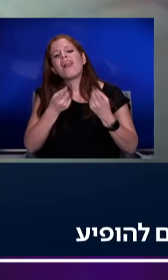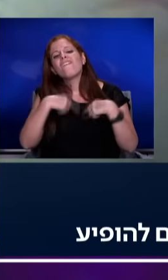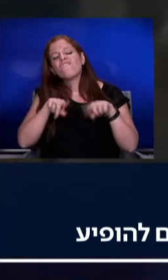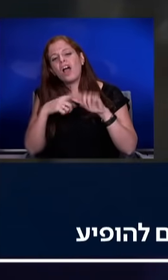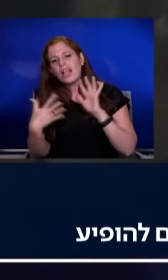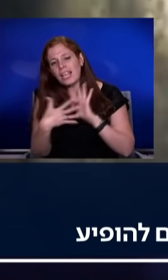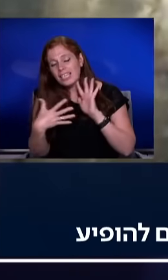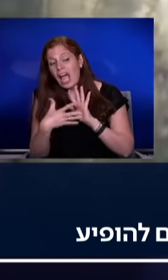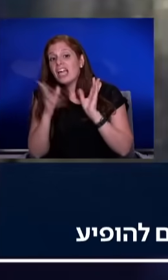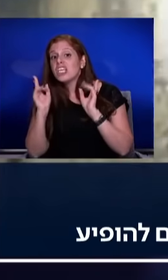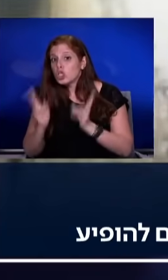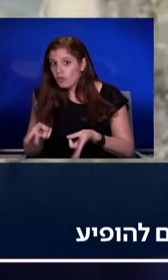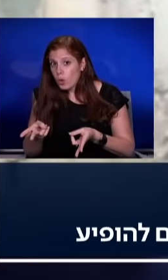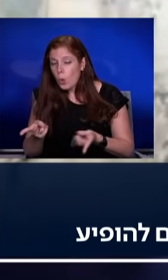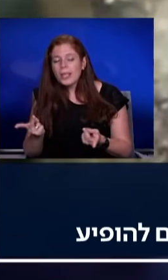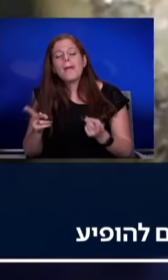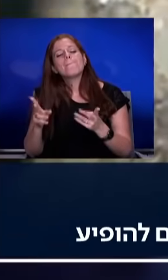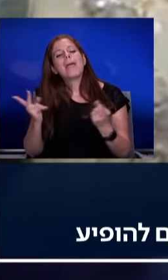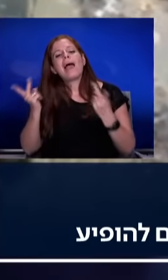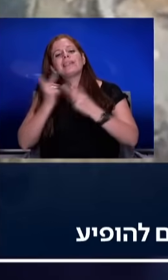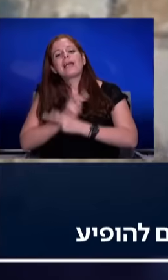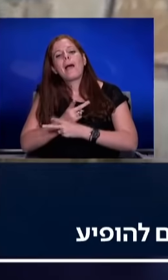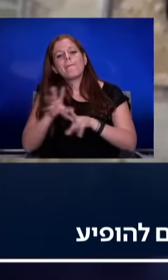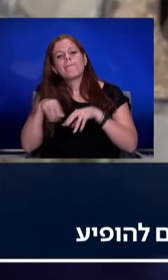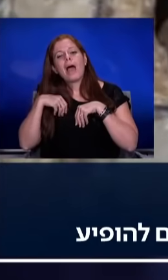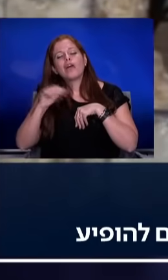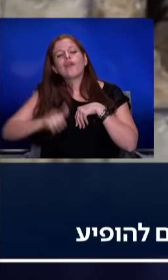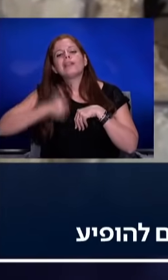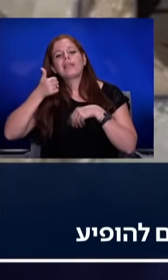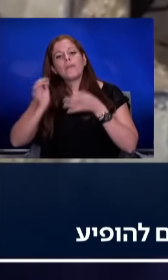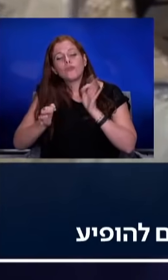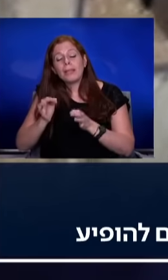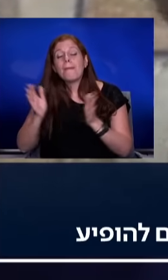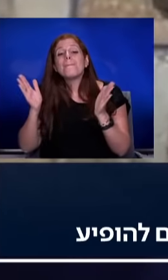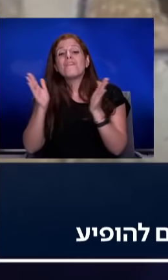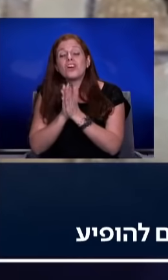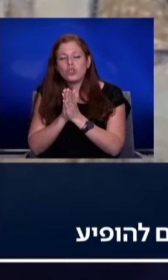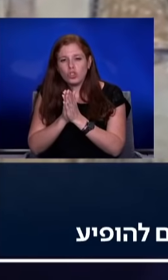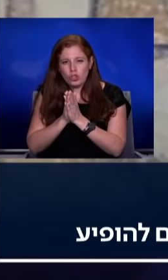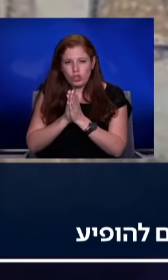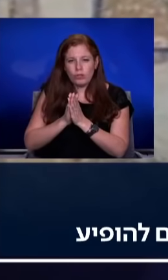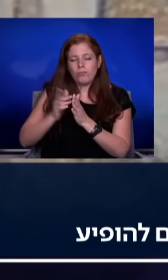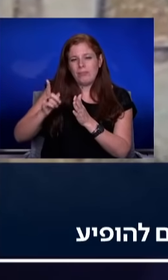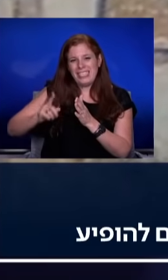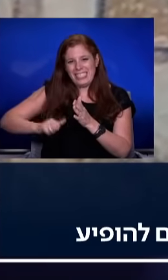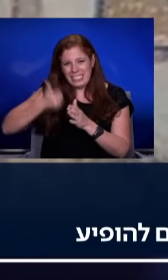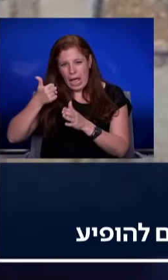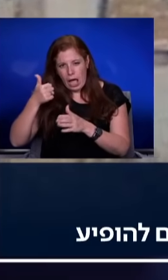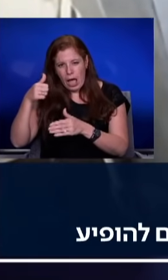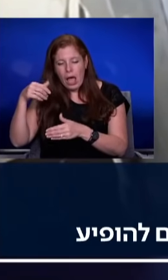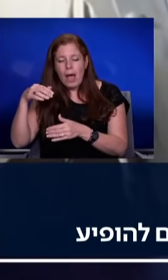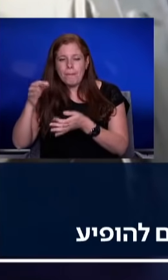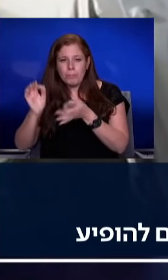אפשרות כזאת בהסכמה של שר המשפטים. השר לביטחון פנים מבקש זאת משר המשפטים שמתייעץ עם היועץ המשפטי